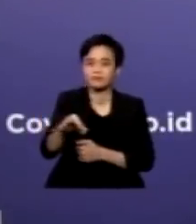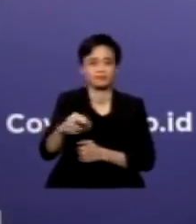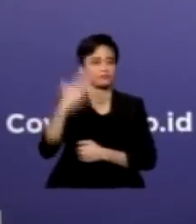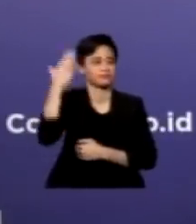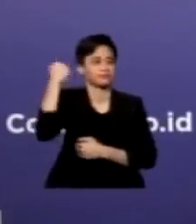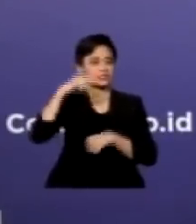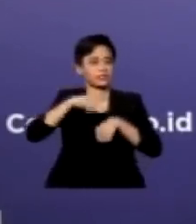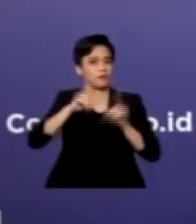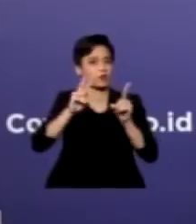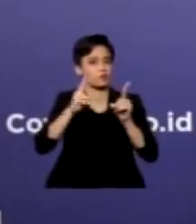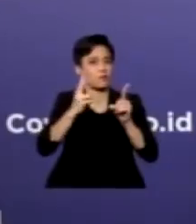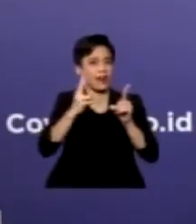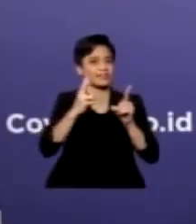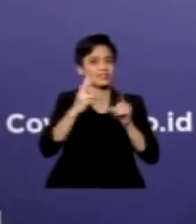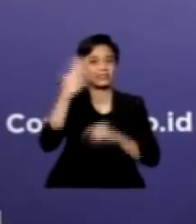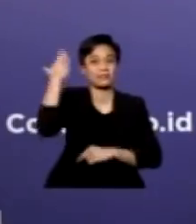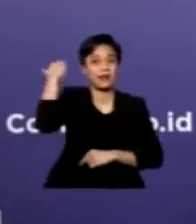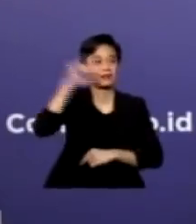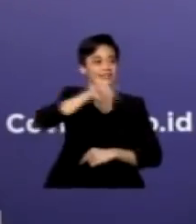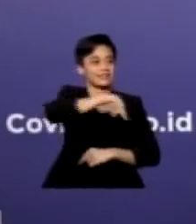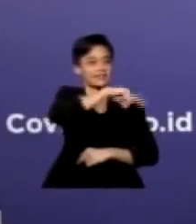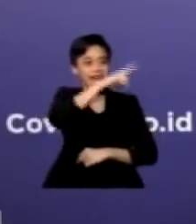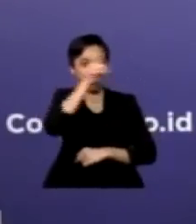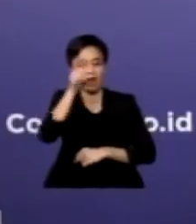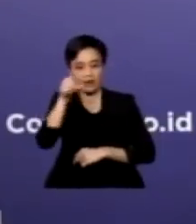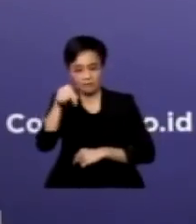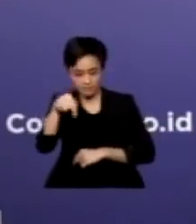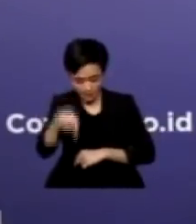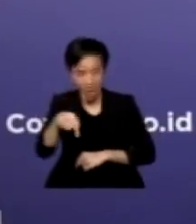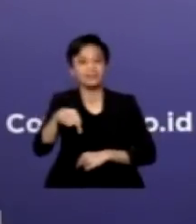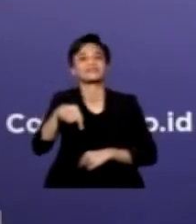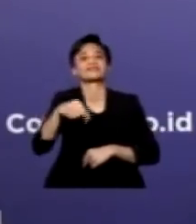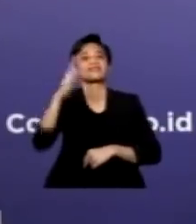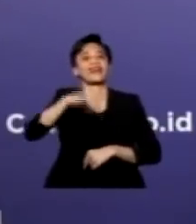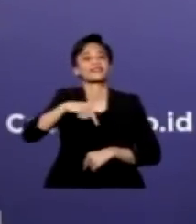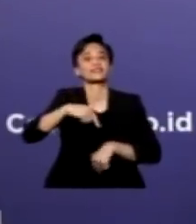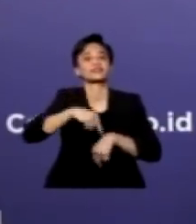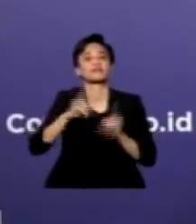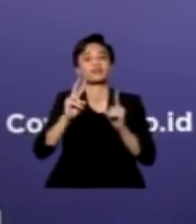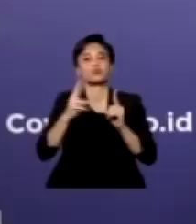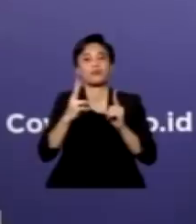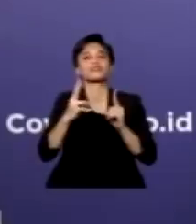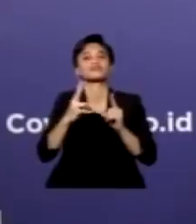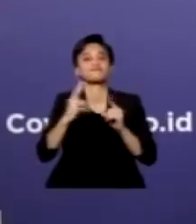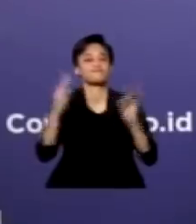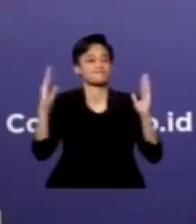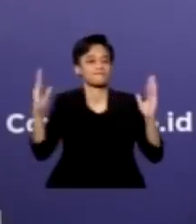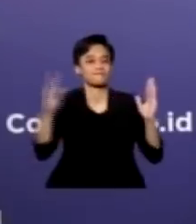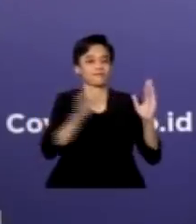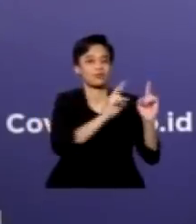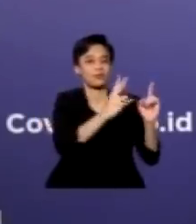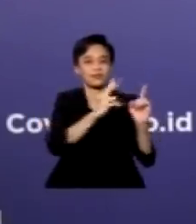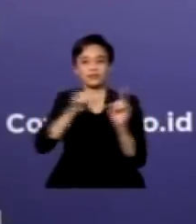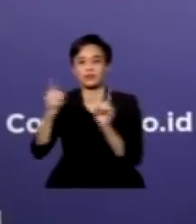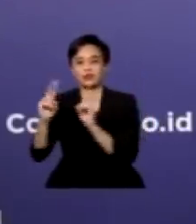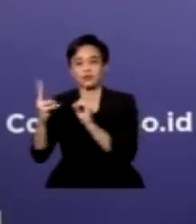pukul 12.00 WIB kemarin sampai dengan hari ini pukul 12.00. Pada hari ini